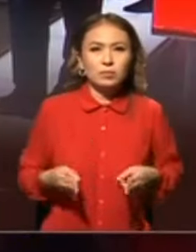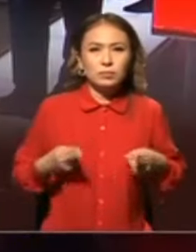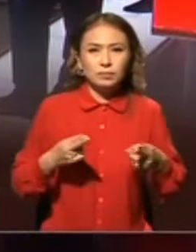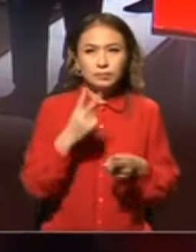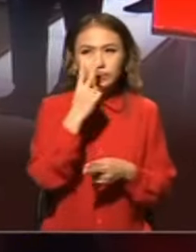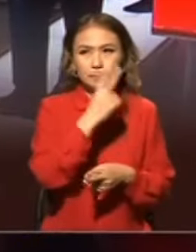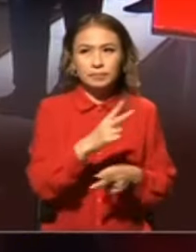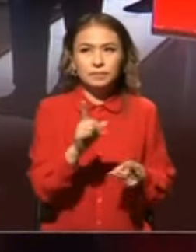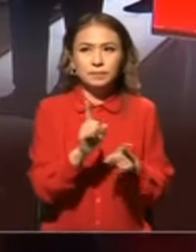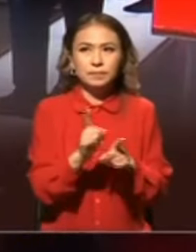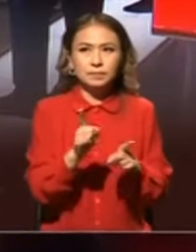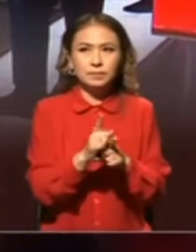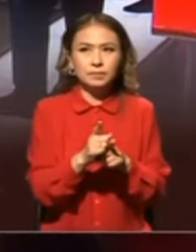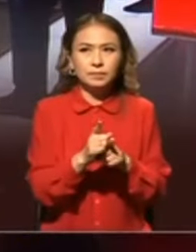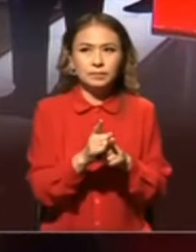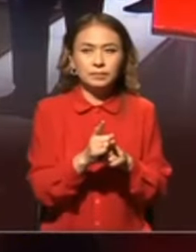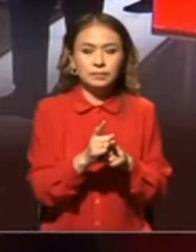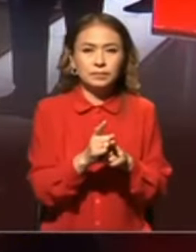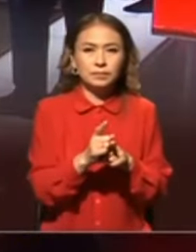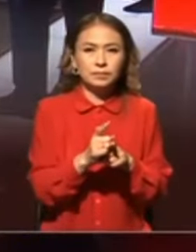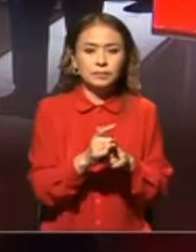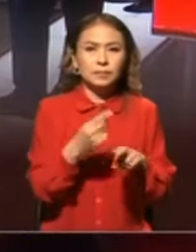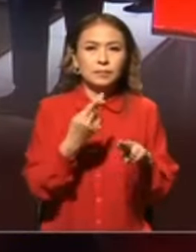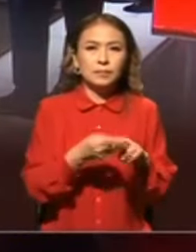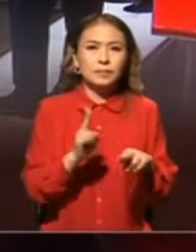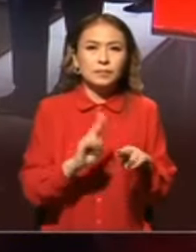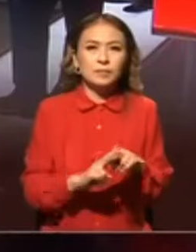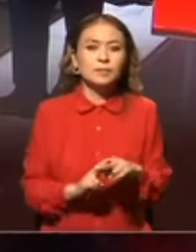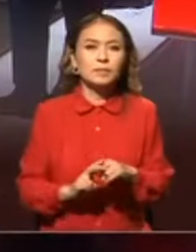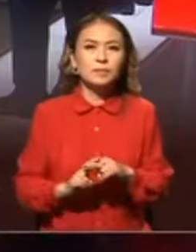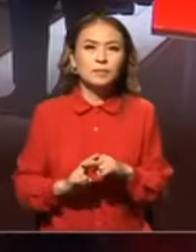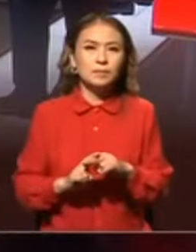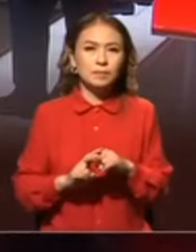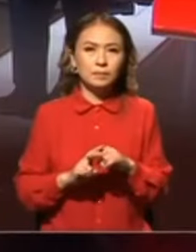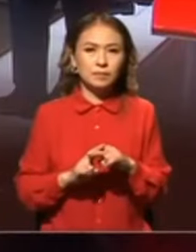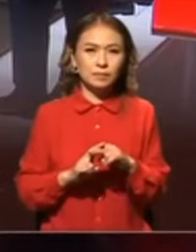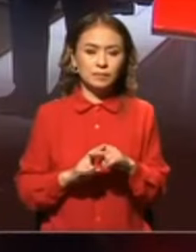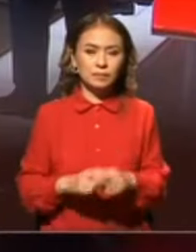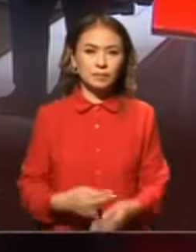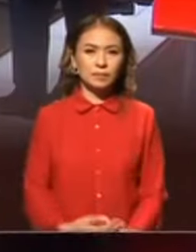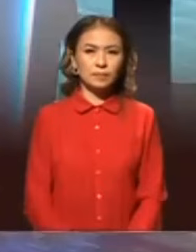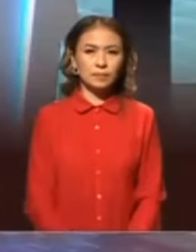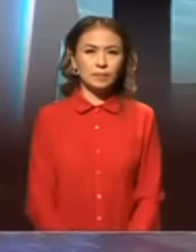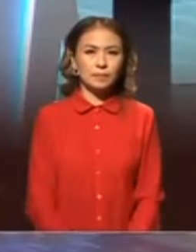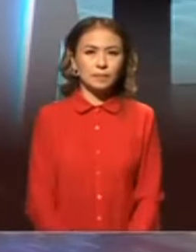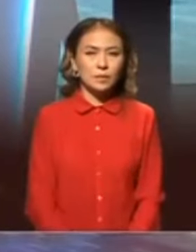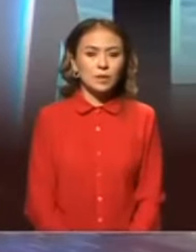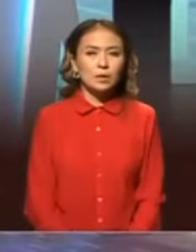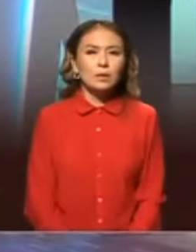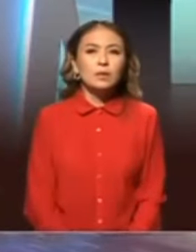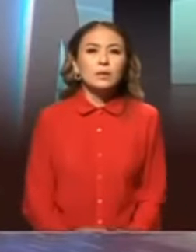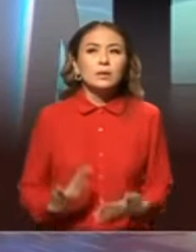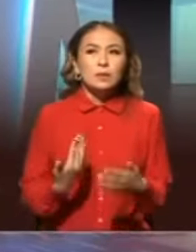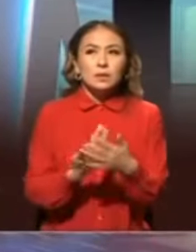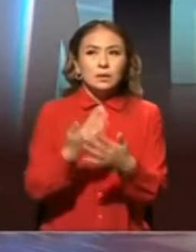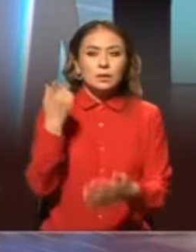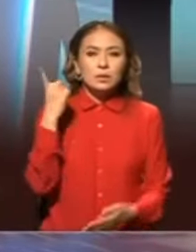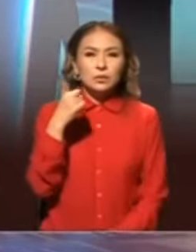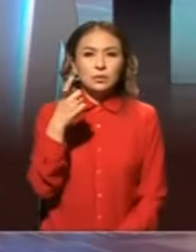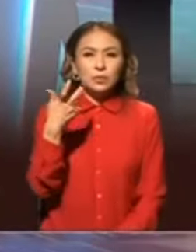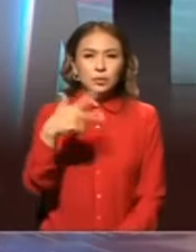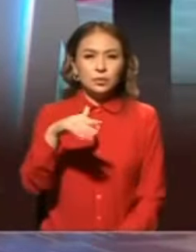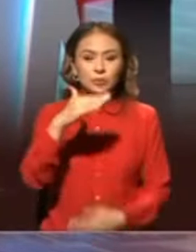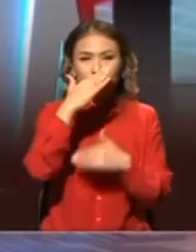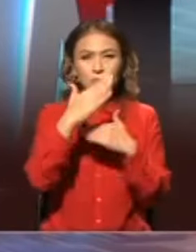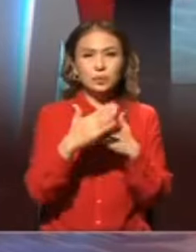етті ғой. Қандай жетістік? Халықтың бәрі хабардар болды. Жетістік былай. Енді ол бұл уақытқа дейін 130-ға жоқ сол